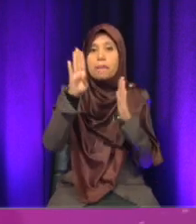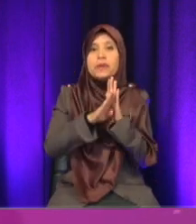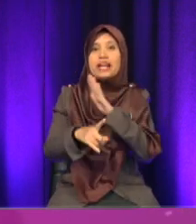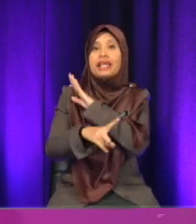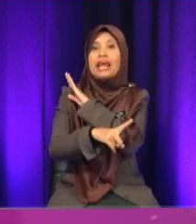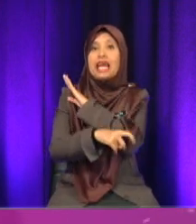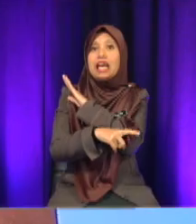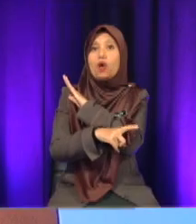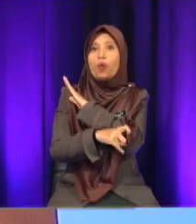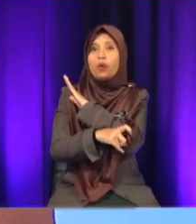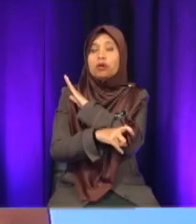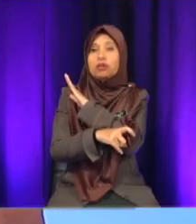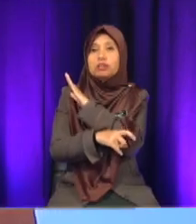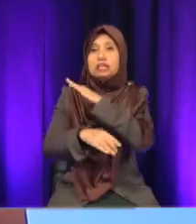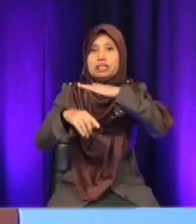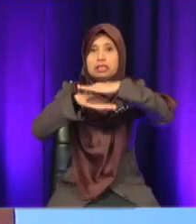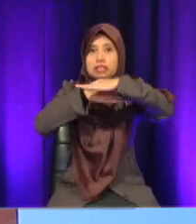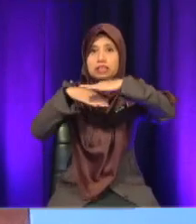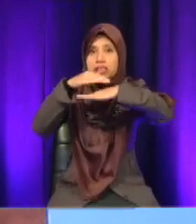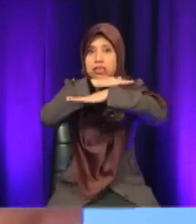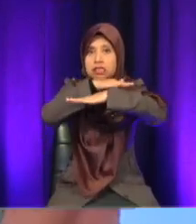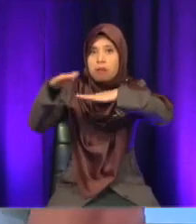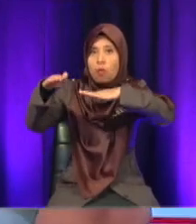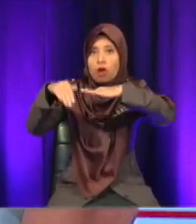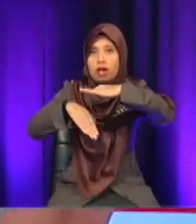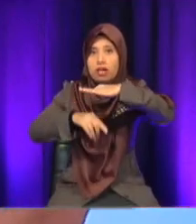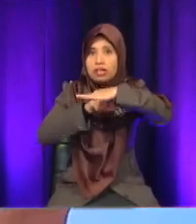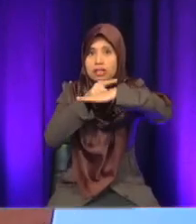di bawah enggak bisa